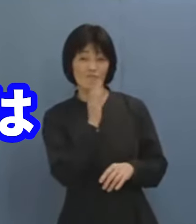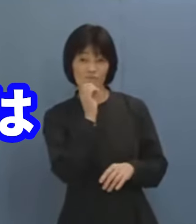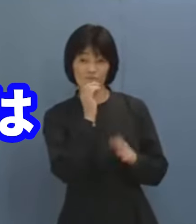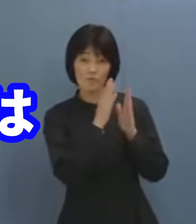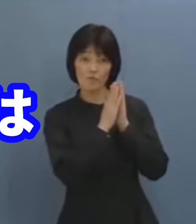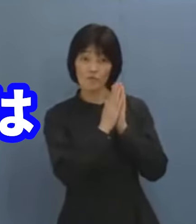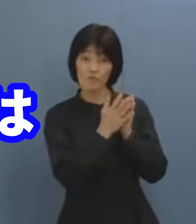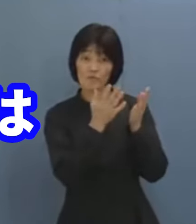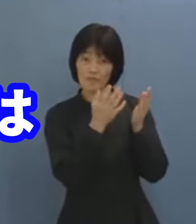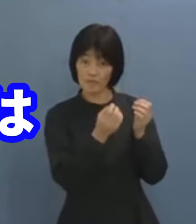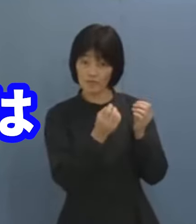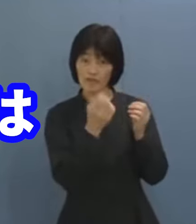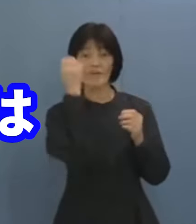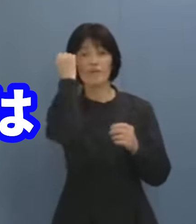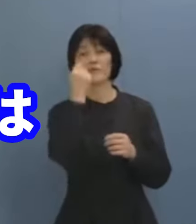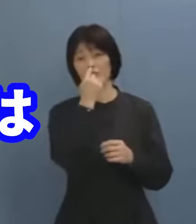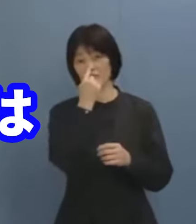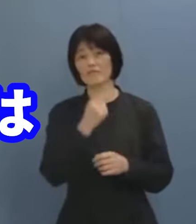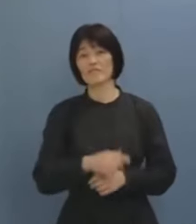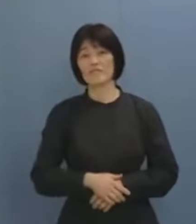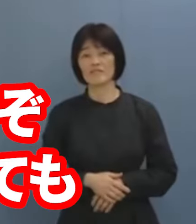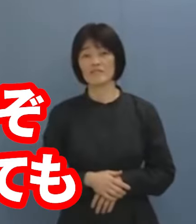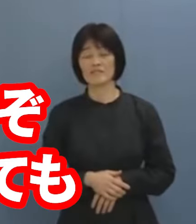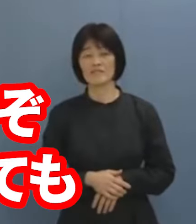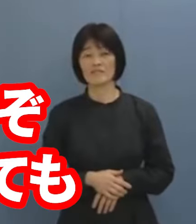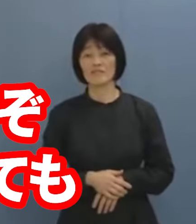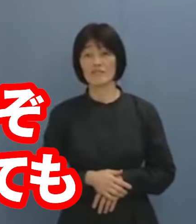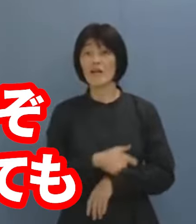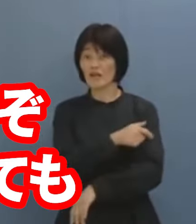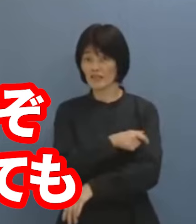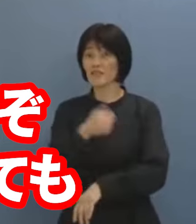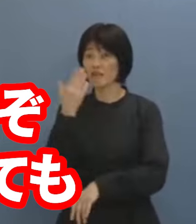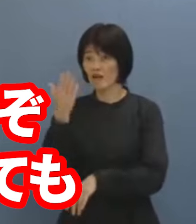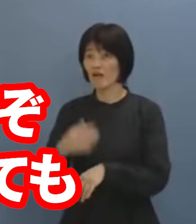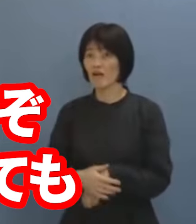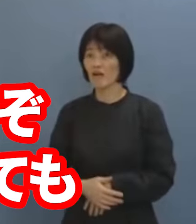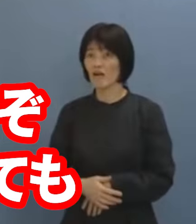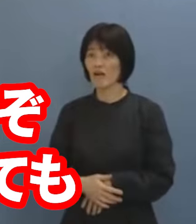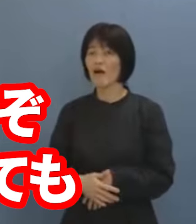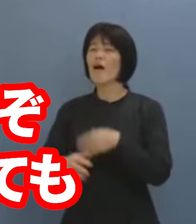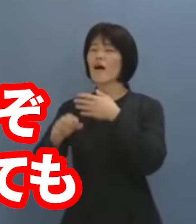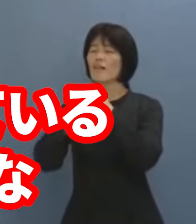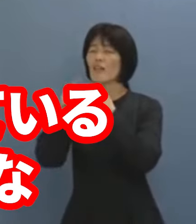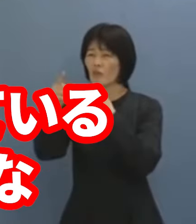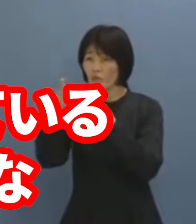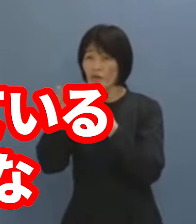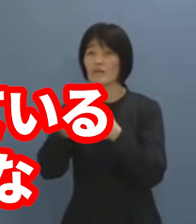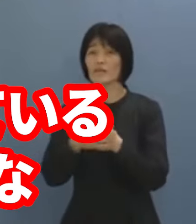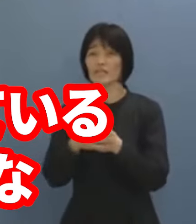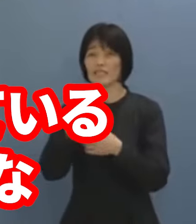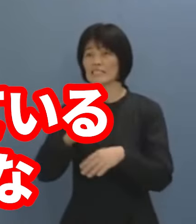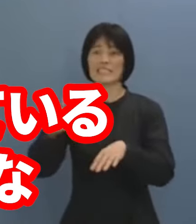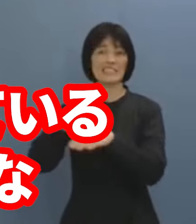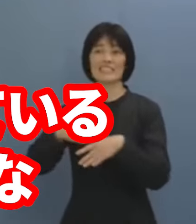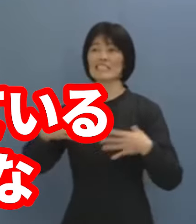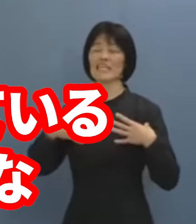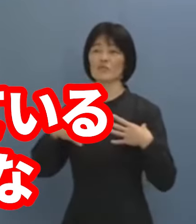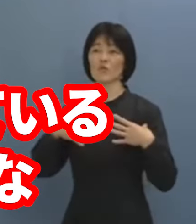願いしたということは記憶してますけど、 例えばそのまま知事だぞという言葉を言ってなくても知事だということも伝え